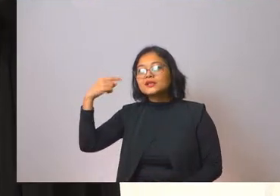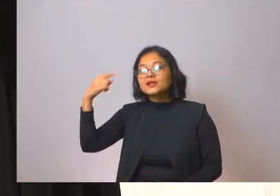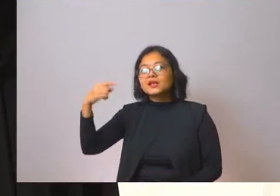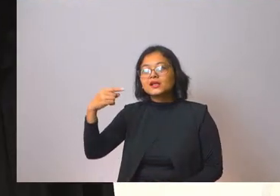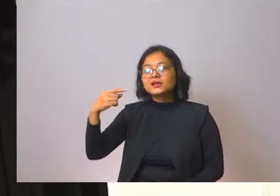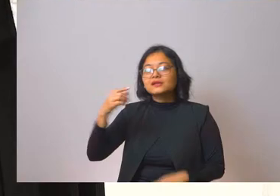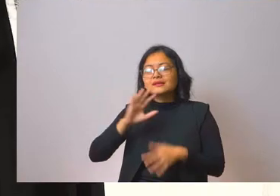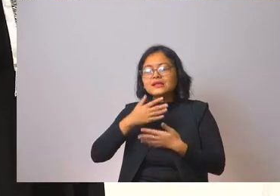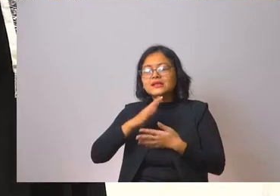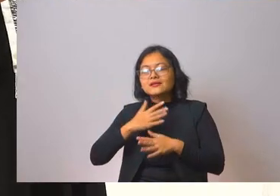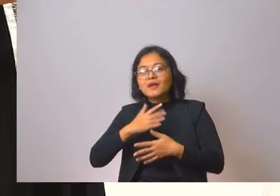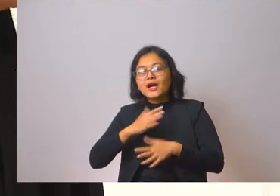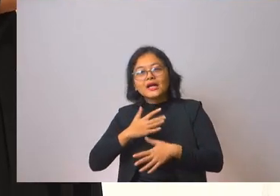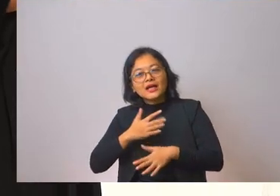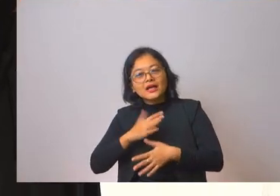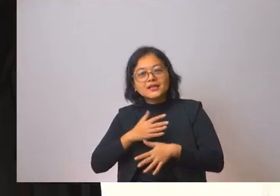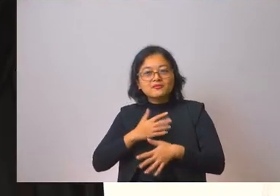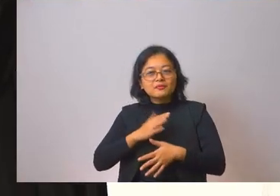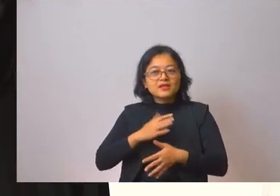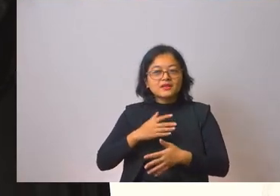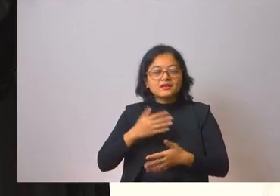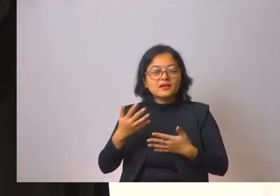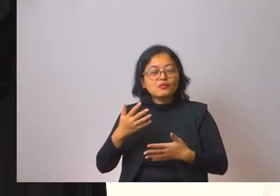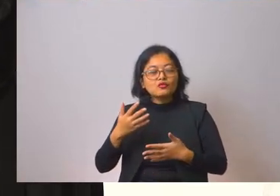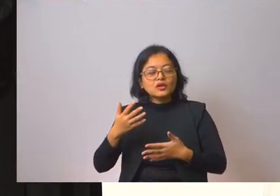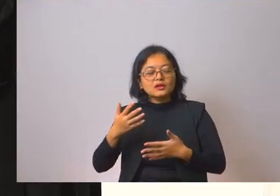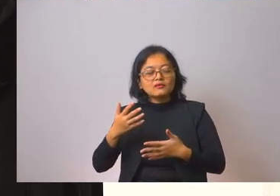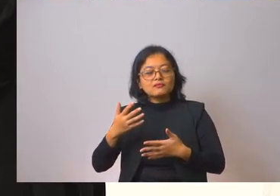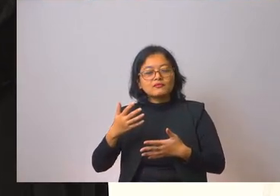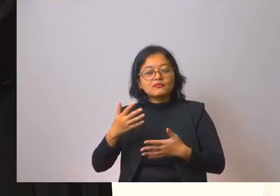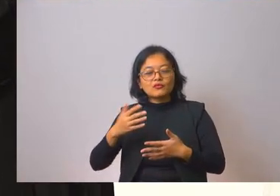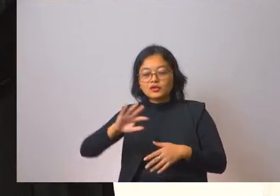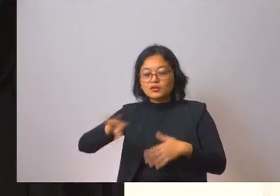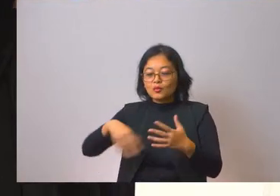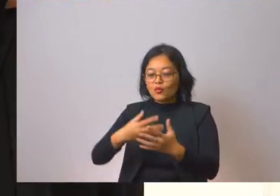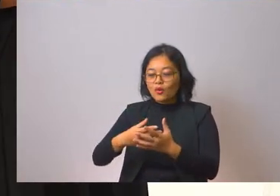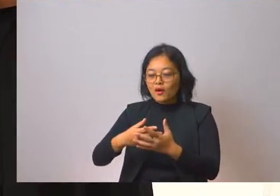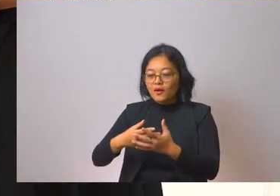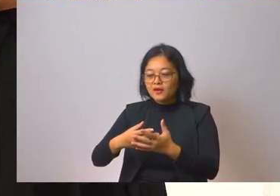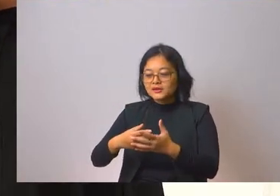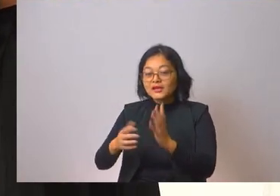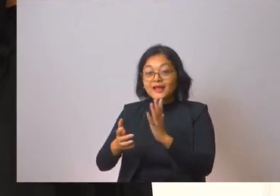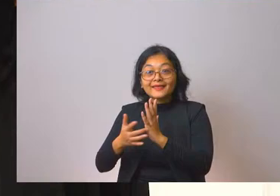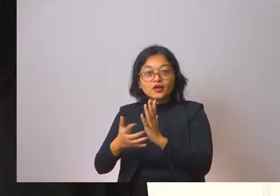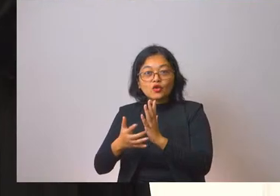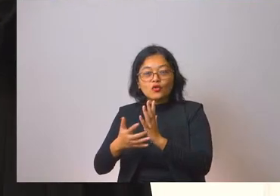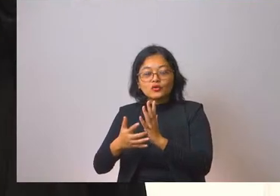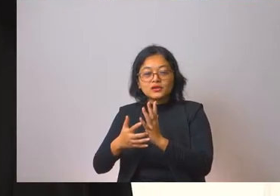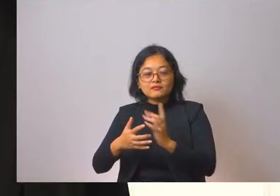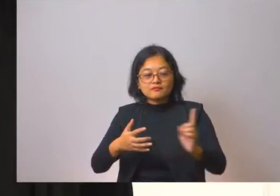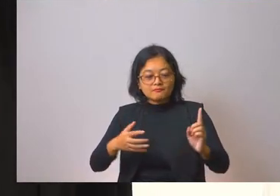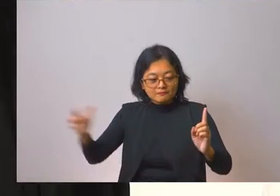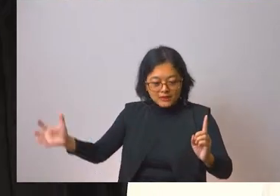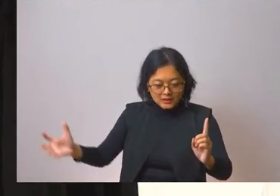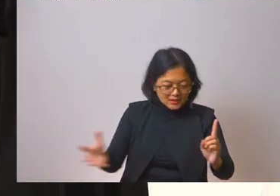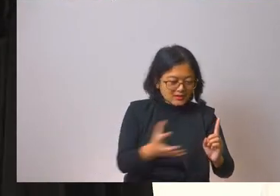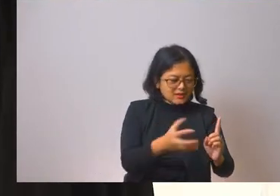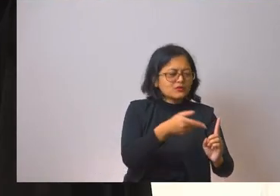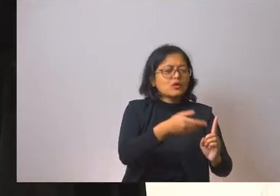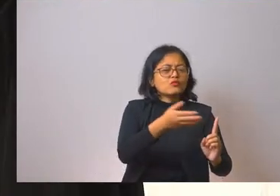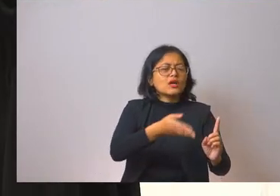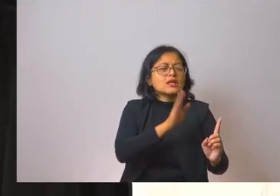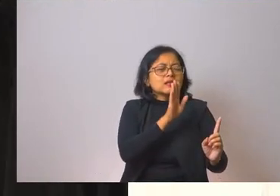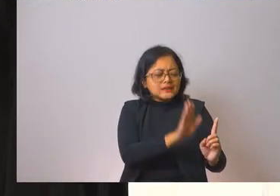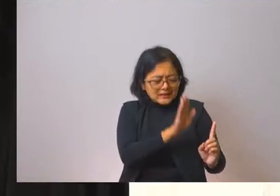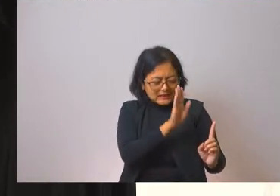memenjarakan anak dan memberikan semua teknologi yang ada. Sekarang begitu ya modelnya, udah kamu gak usah kemana-mana, gak usah relasi dengan orang yang